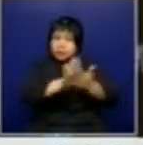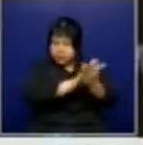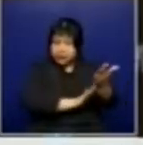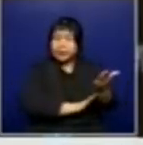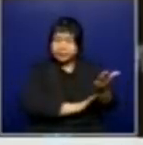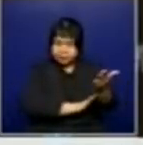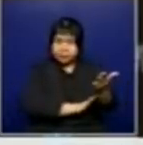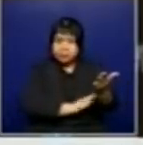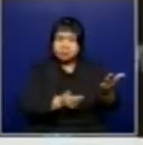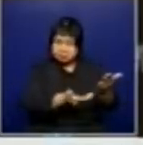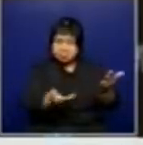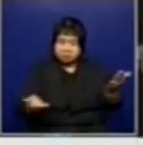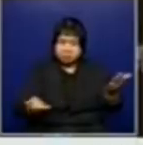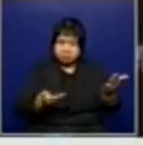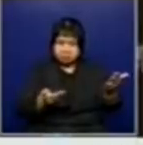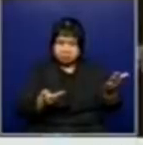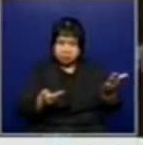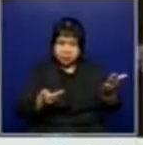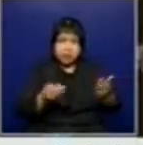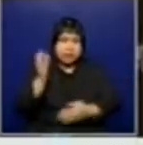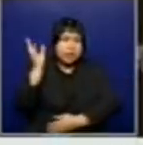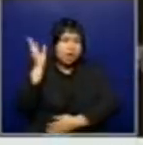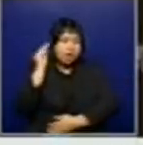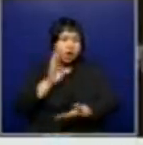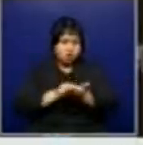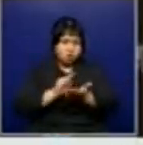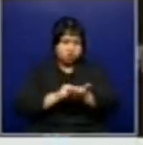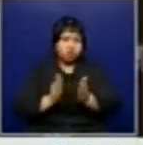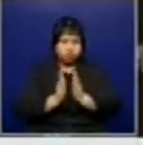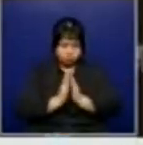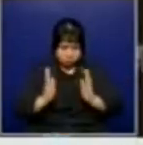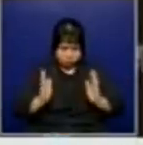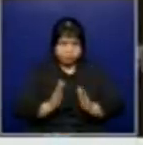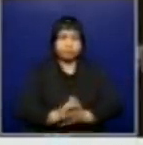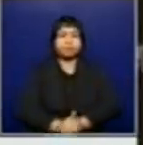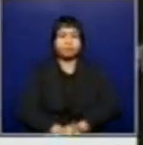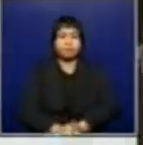ที่ท่านกำลังจะได้ฟังข้อมูลเหล่านี้ขอบคุณครับ ขอบคุณครับ